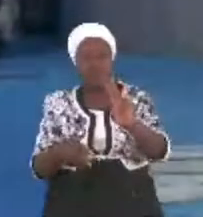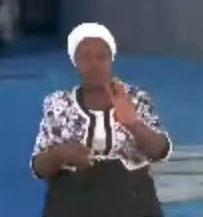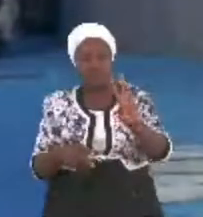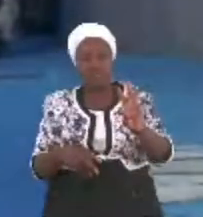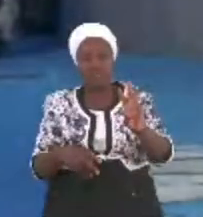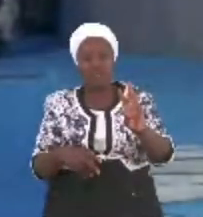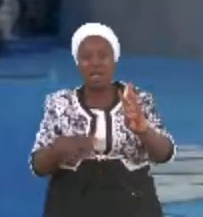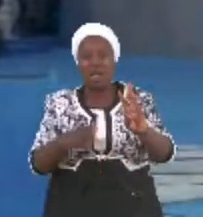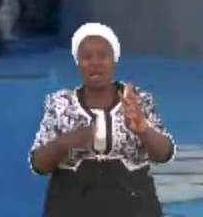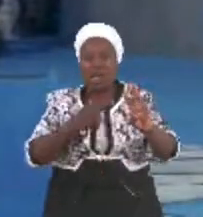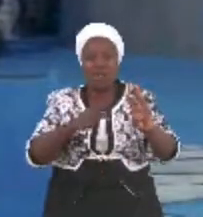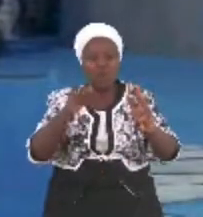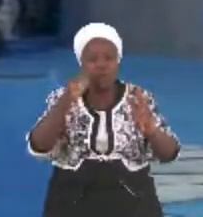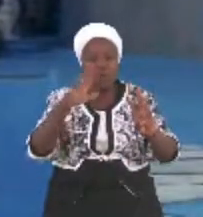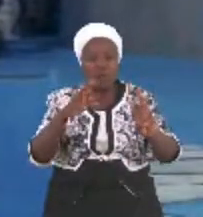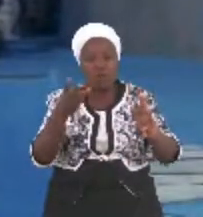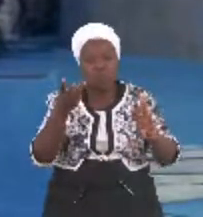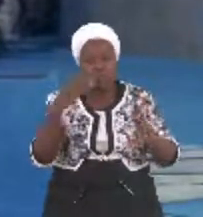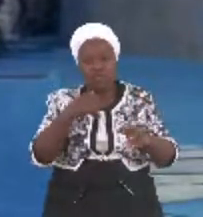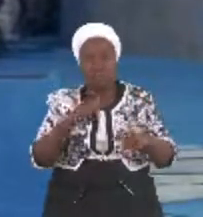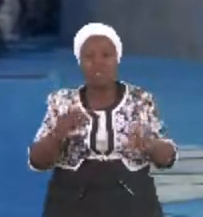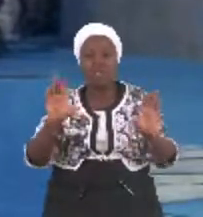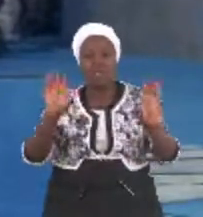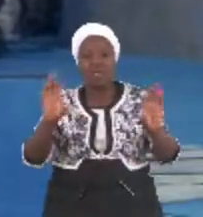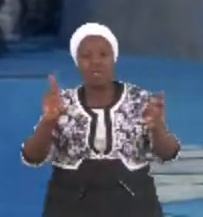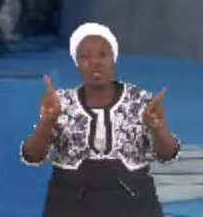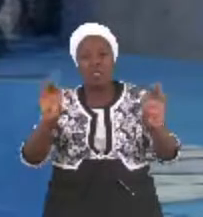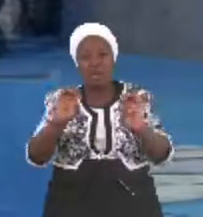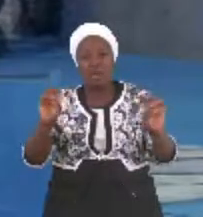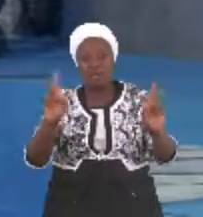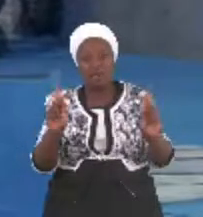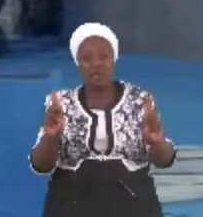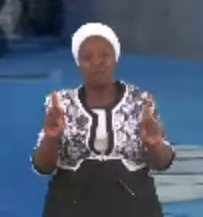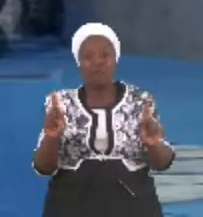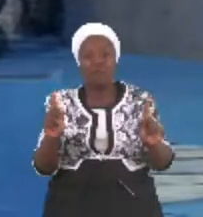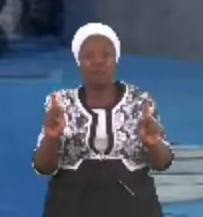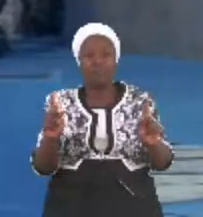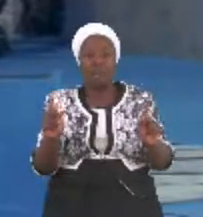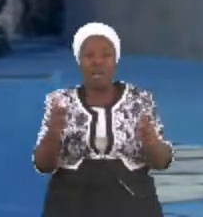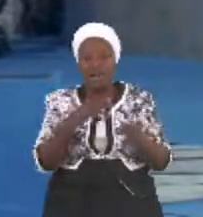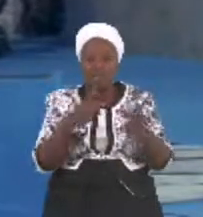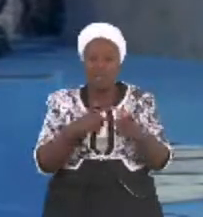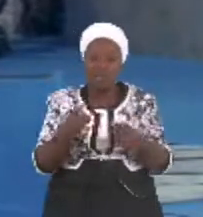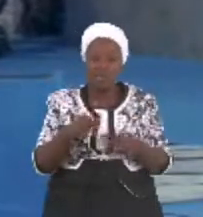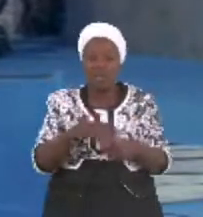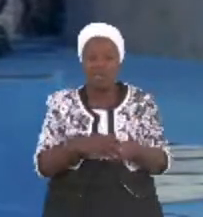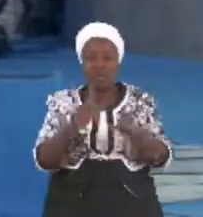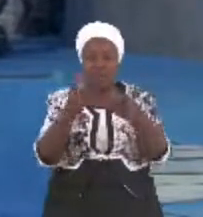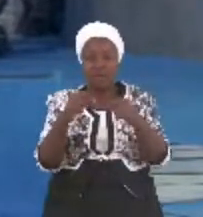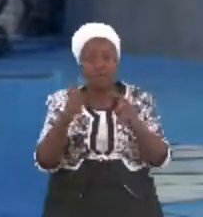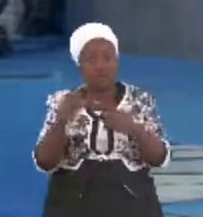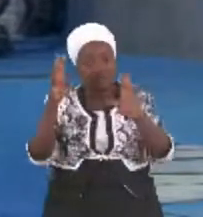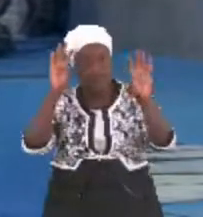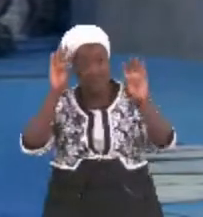26. Cette femme était grecque, syro-phénicienne d'origine. Elle le pria de chasser le